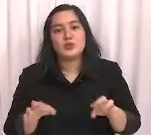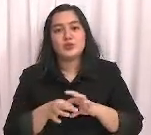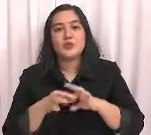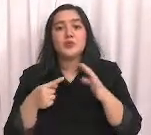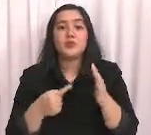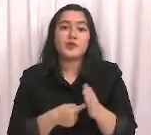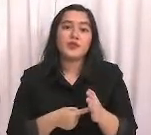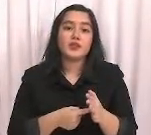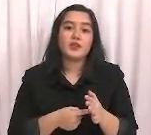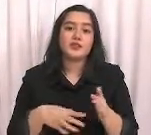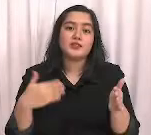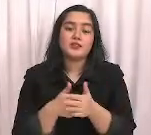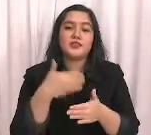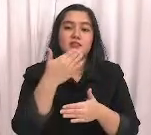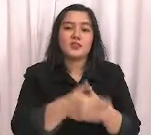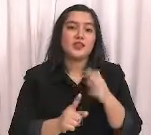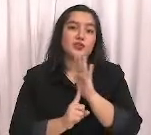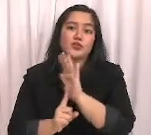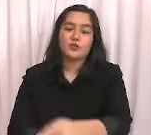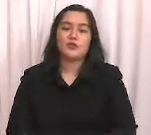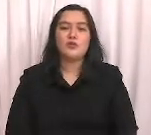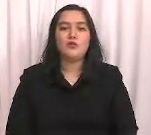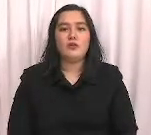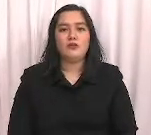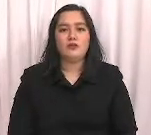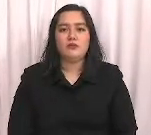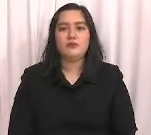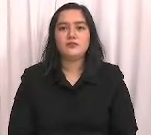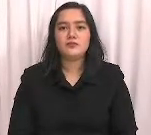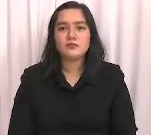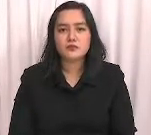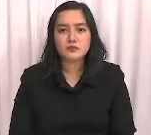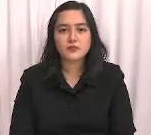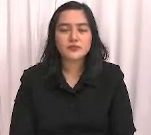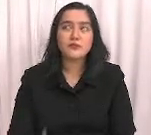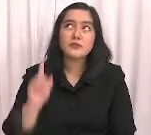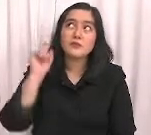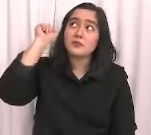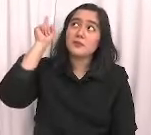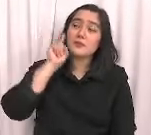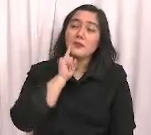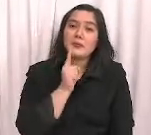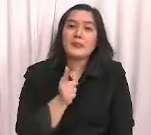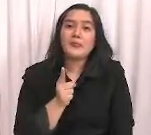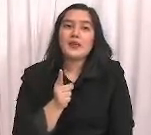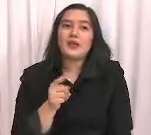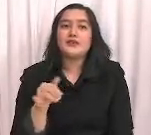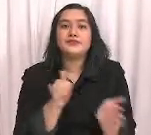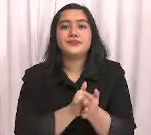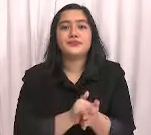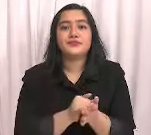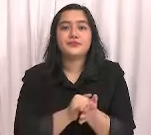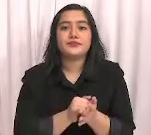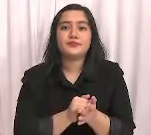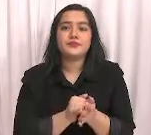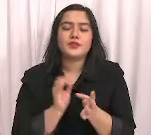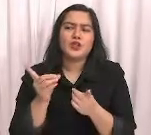nyo, I don't know, kayo, di ba? Kayo, ikaw, Marinelli, ikaw, Cynthia, meron ba kayo masasabi ngayon